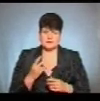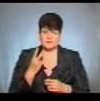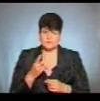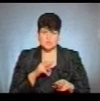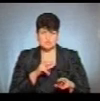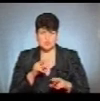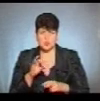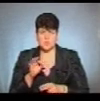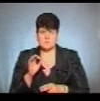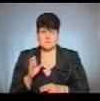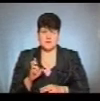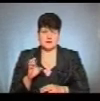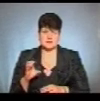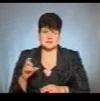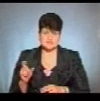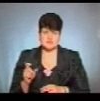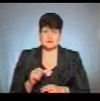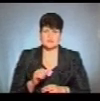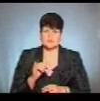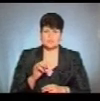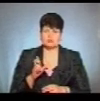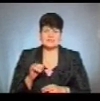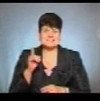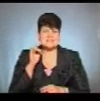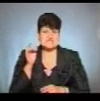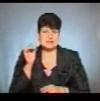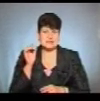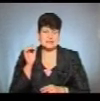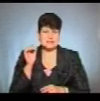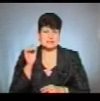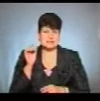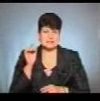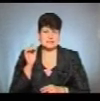спостерігачів ОБСЄ. Серед них Інго Бютнер з Німеччини.